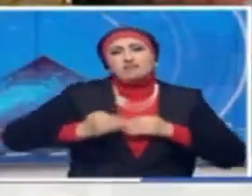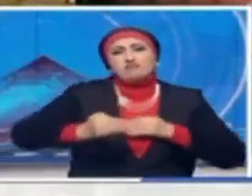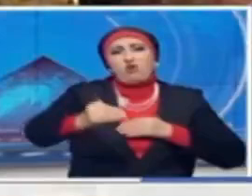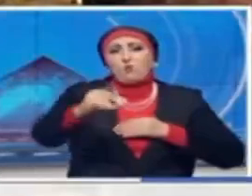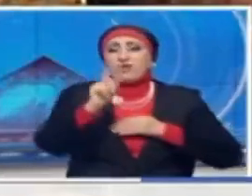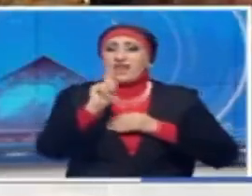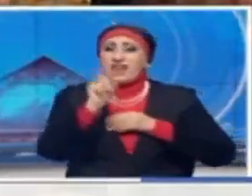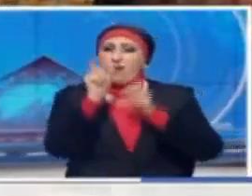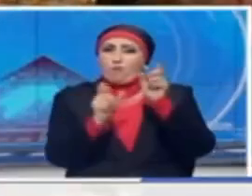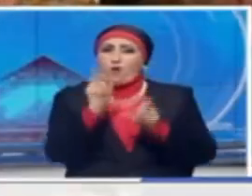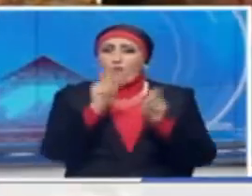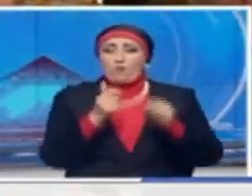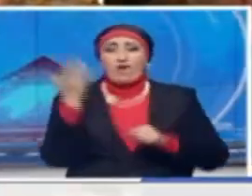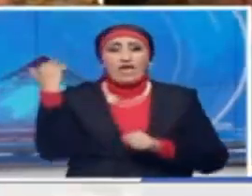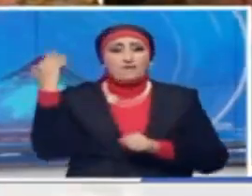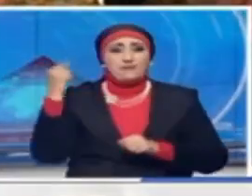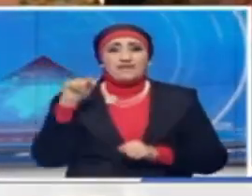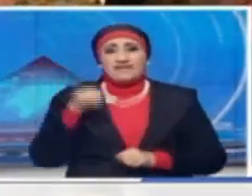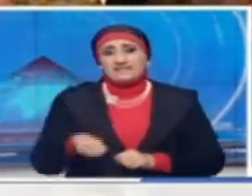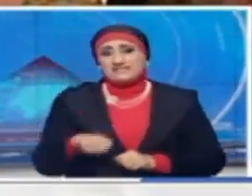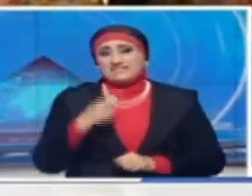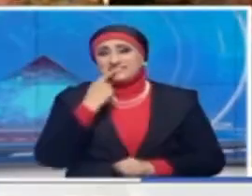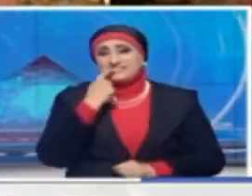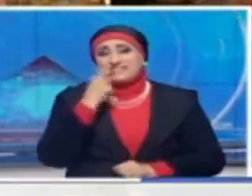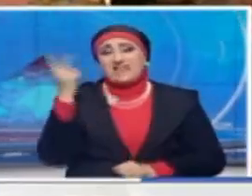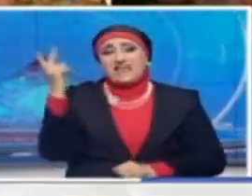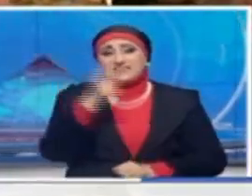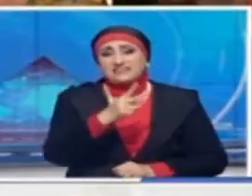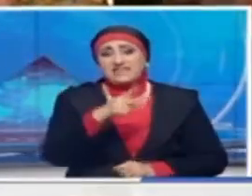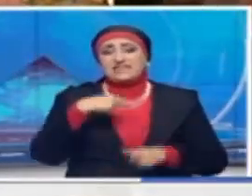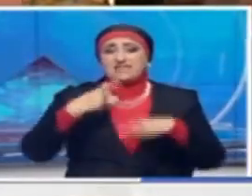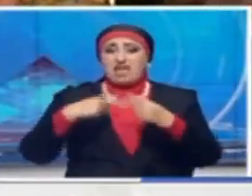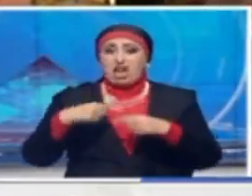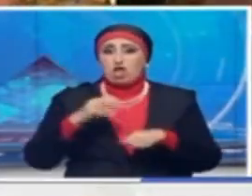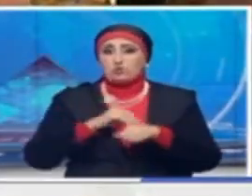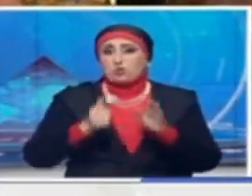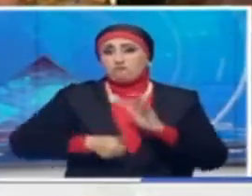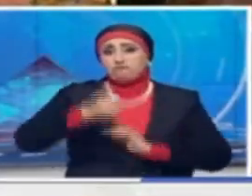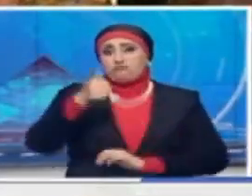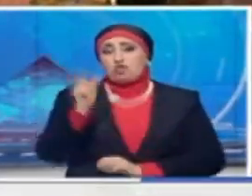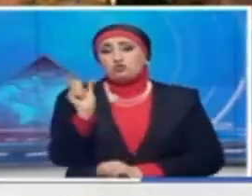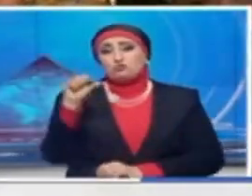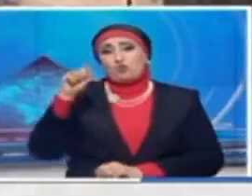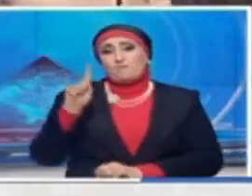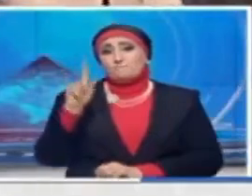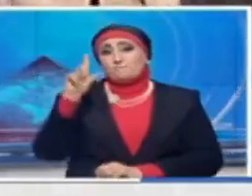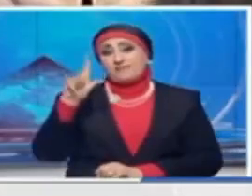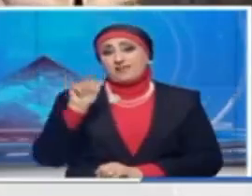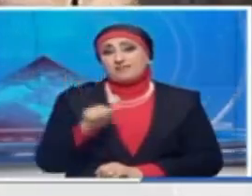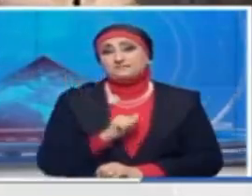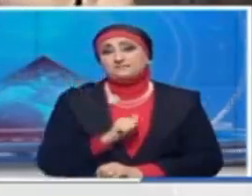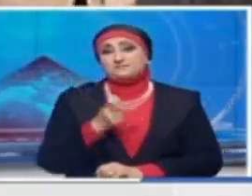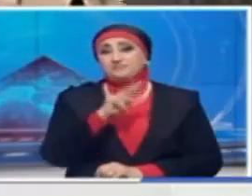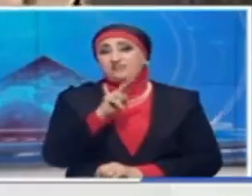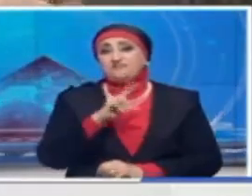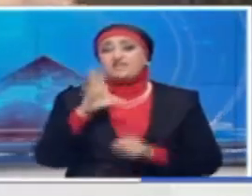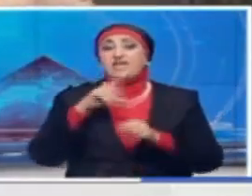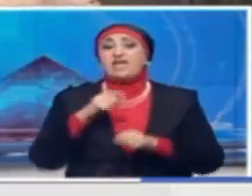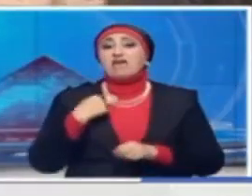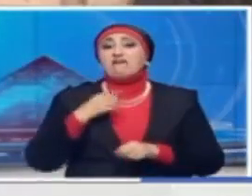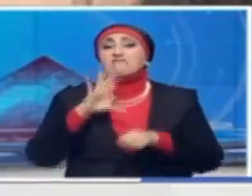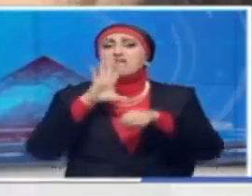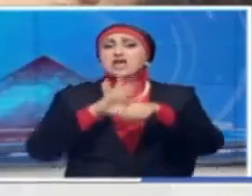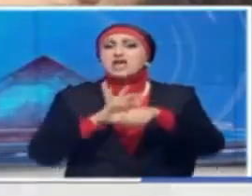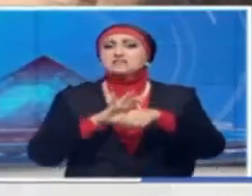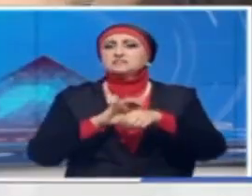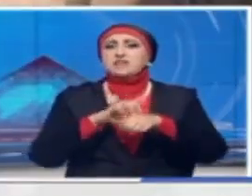خلال الحضور الشخصي في سبتمبر للعام الثاني على التوالي. وتلقى الفائزون بجوائز نوبل